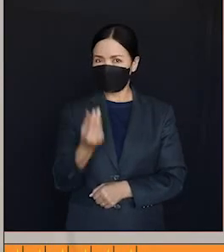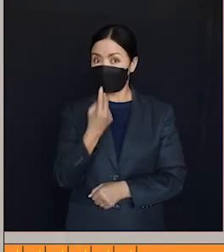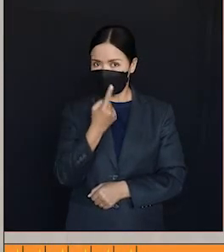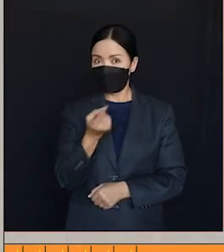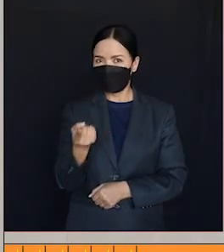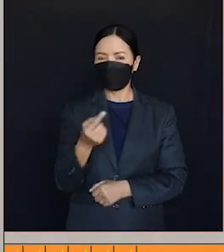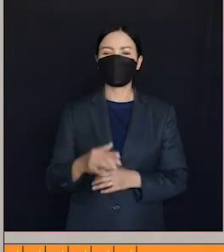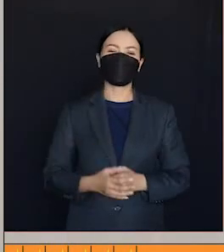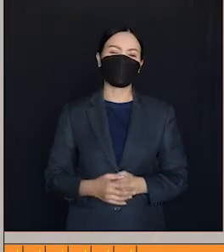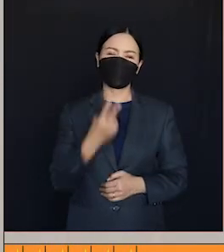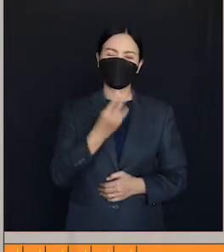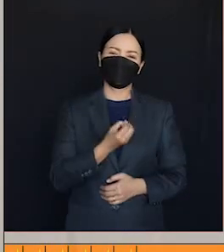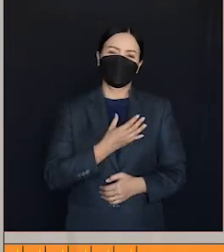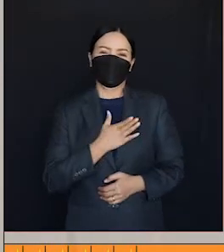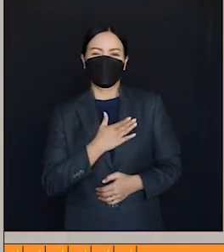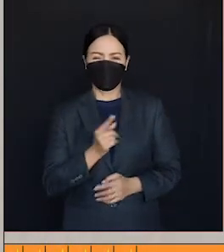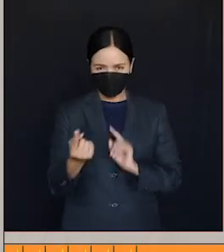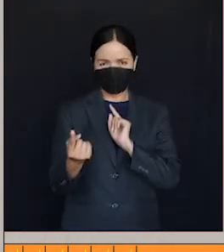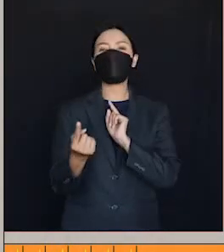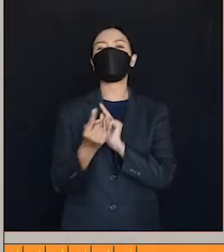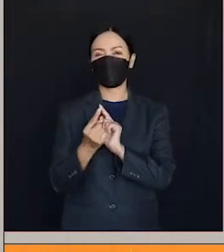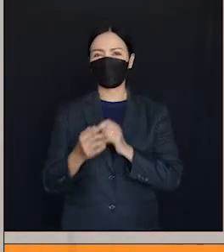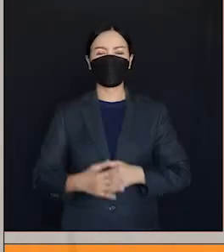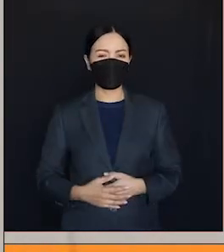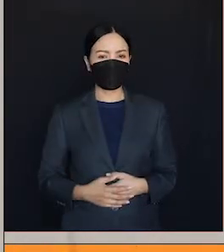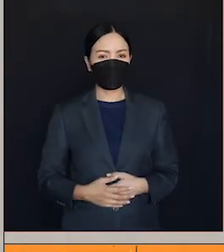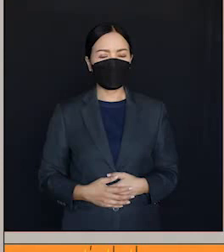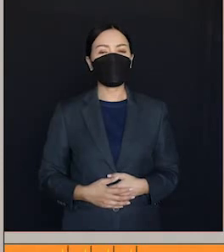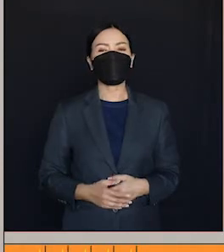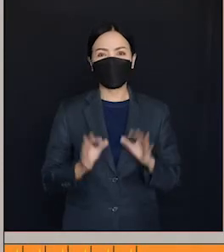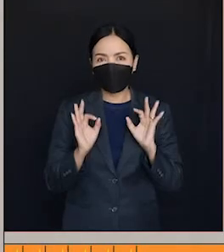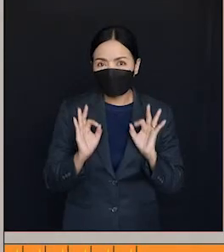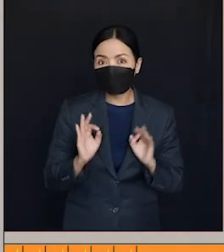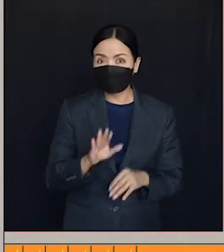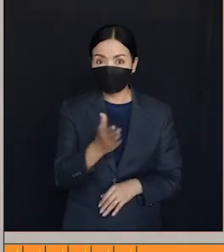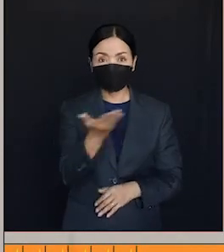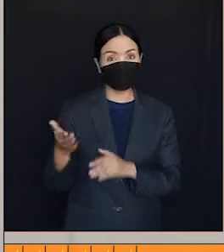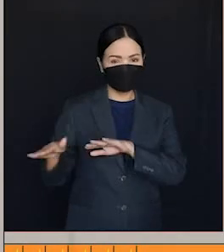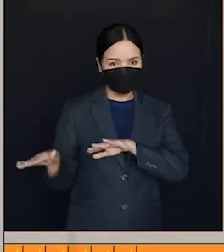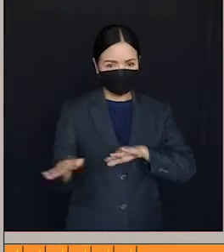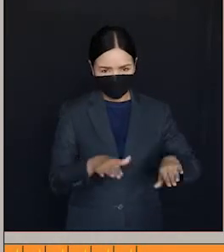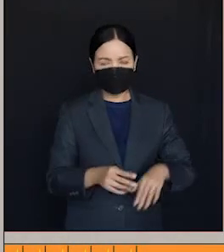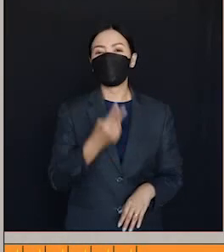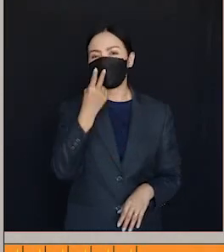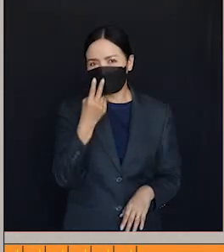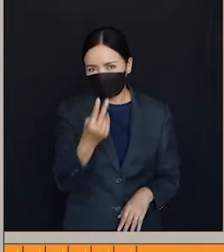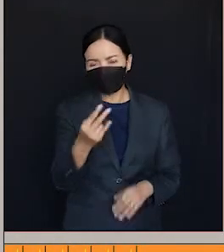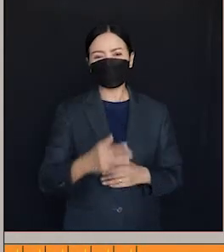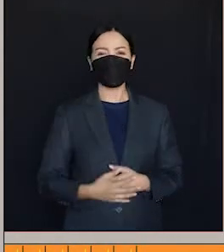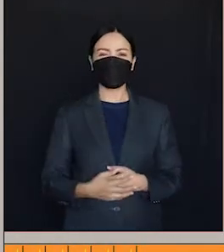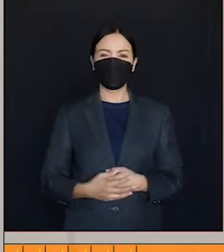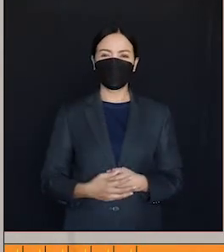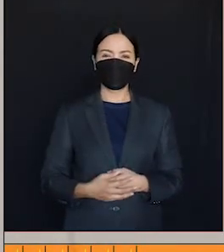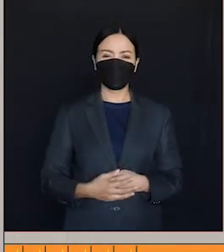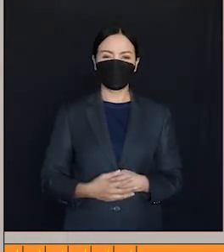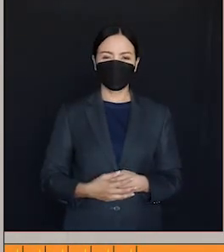ค่ ะเดี๋ยวจะได้ไปเจอกันนะคะ โอเคค่ะถ้าพร้อมแล้วนะคะเดี๋ยวเราไปดูนวัตกรรมกันเลยค่ะ